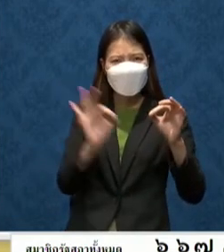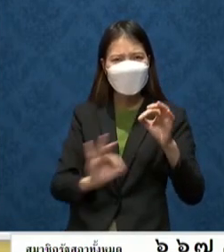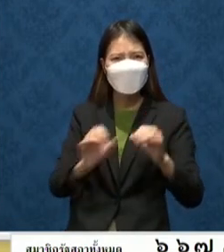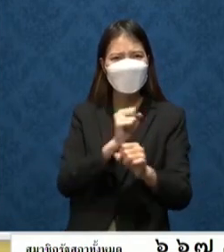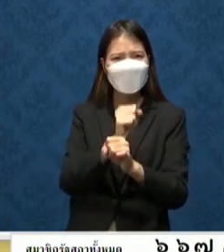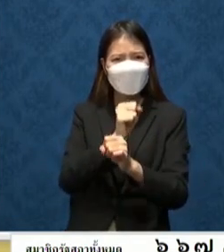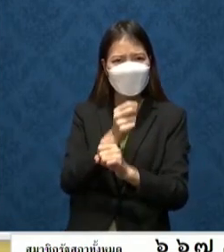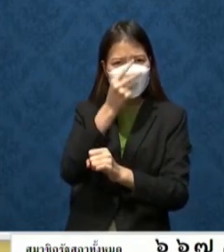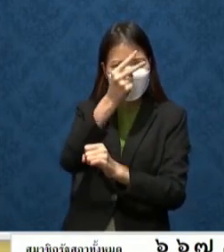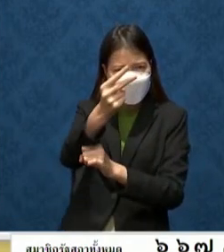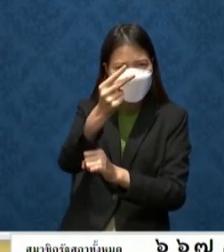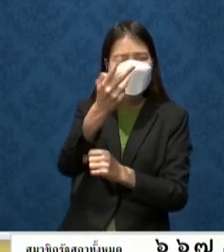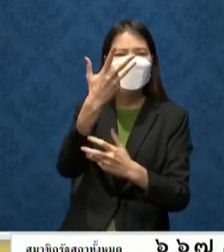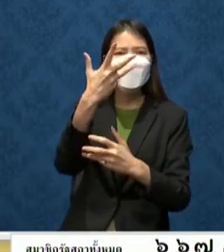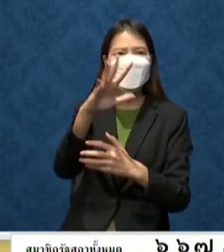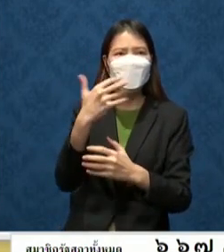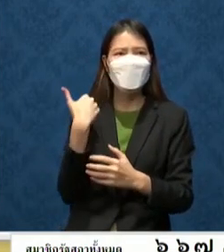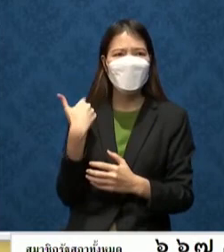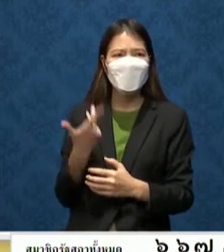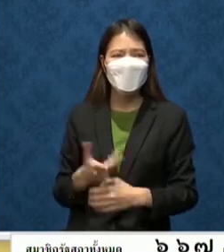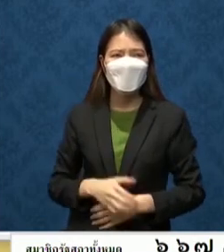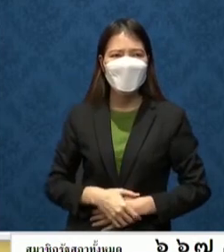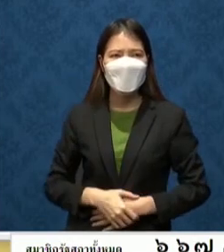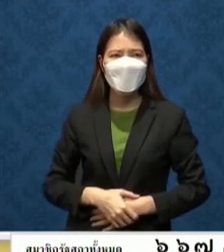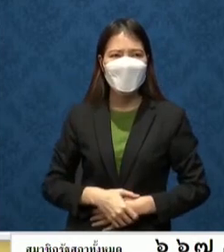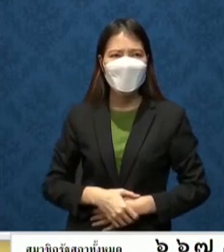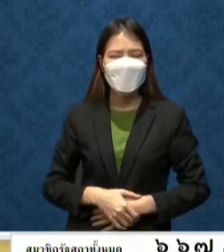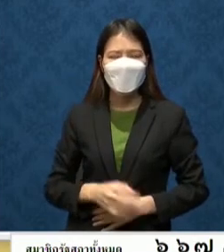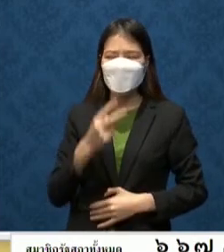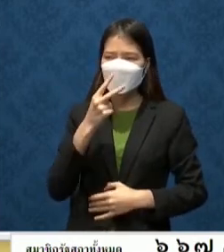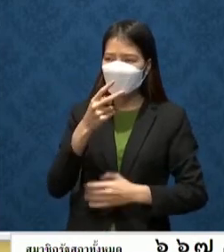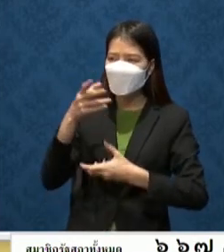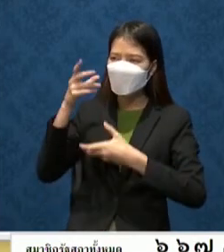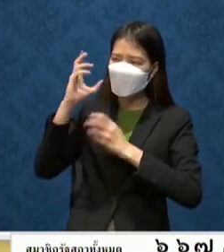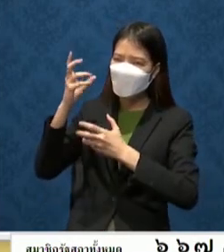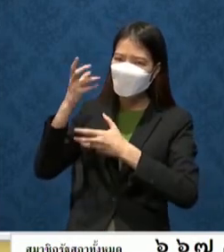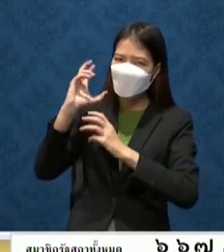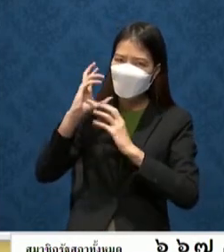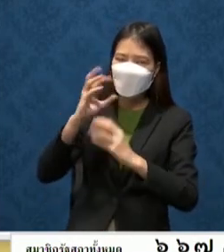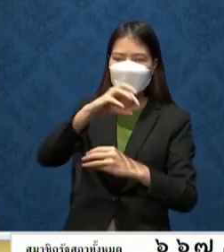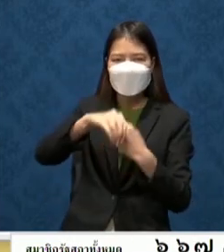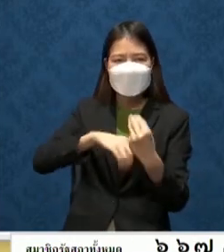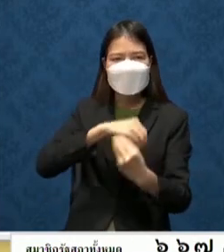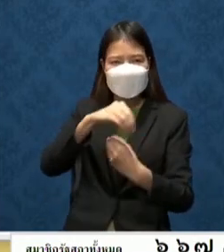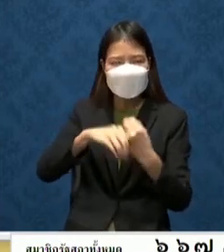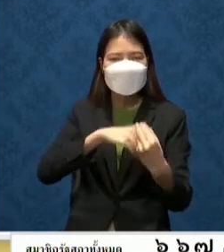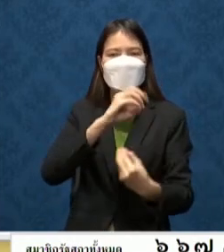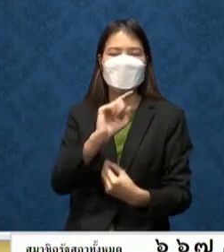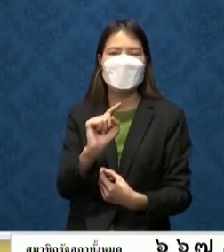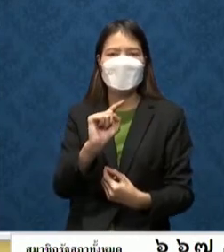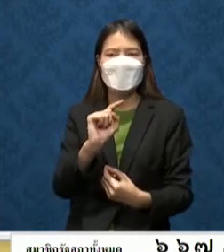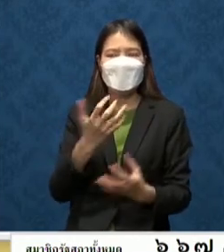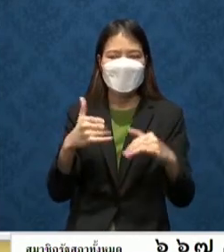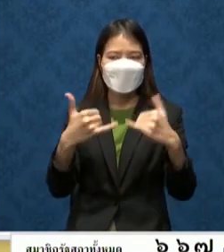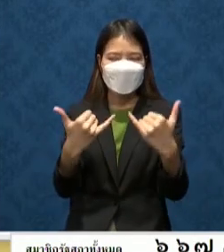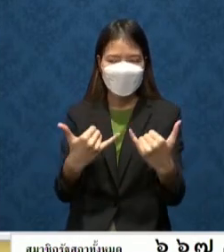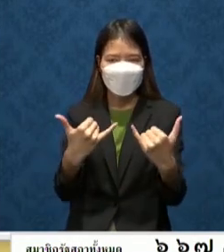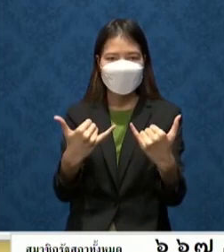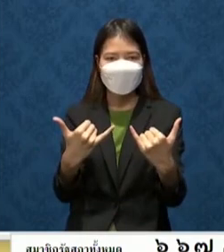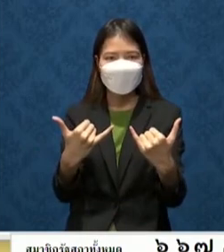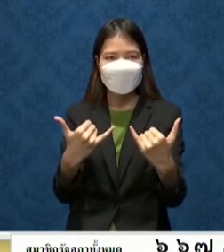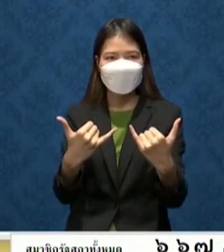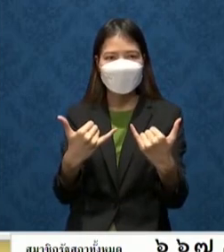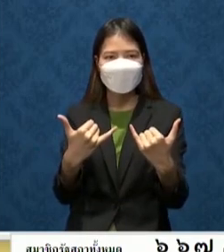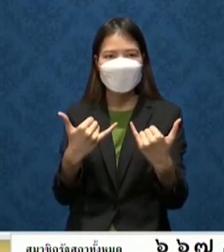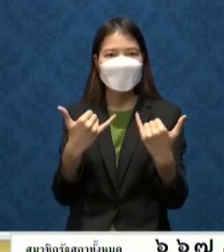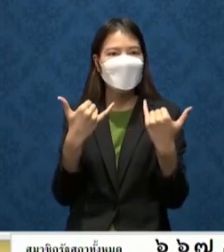คืพยายามดูกัมาหลายรอบหลายครั้งแล้วมันก็แ่นอนค่ะว่า ปจจุบันนี้คืร่าง